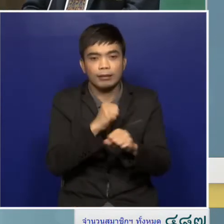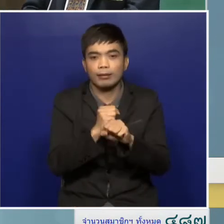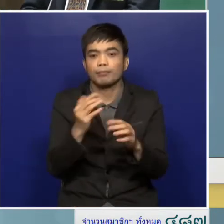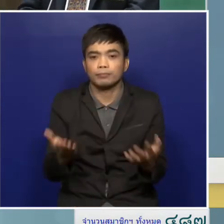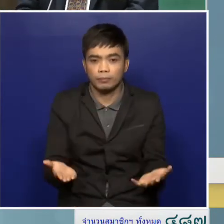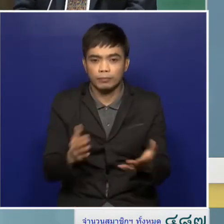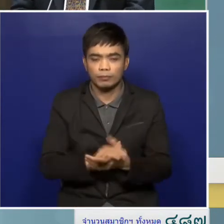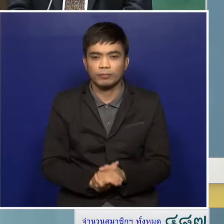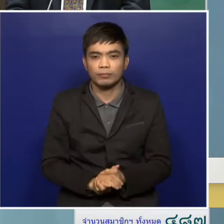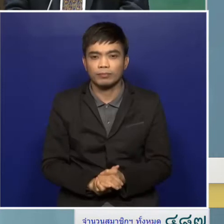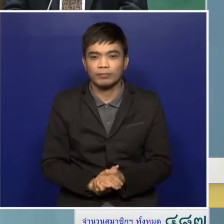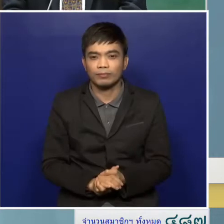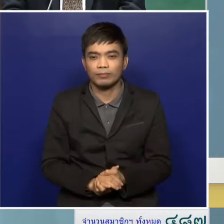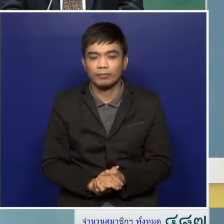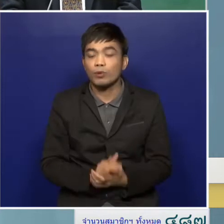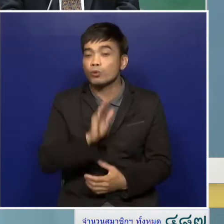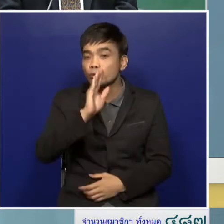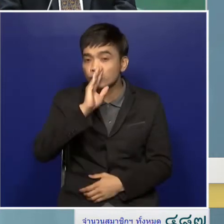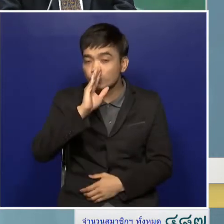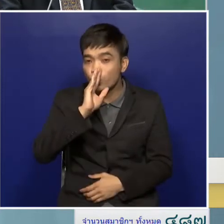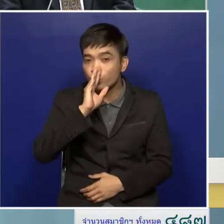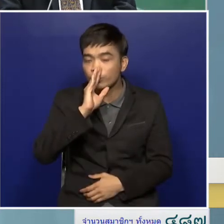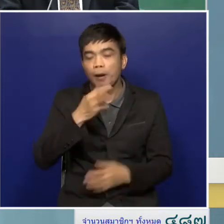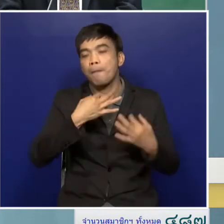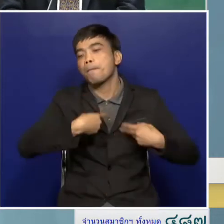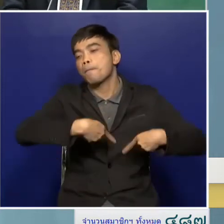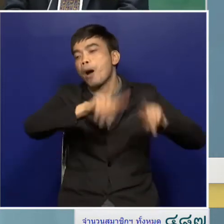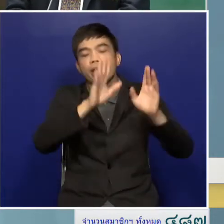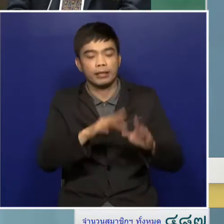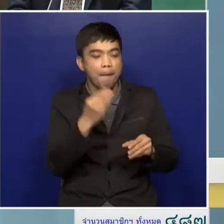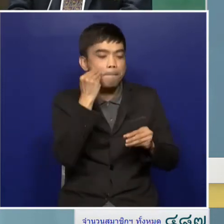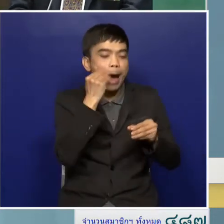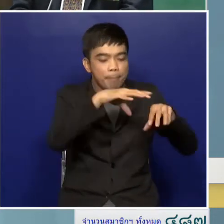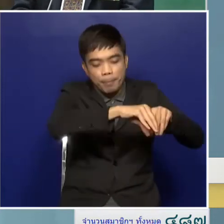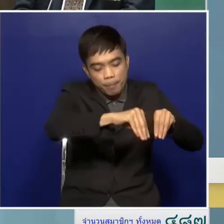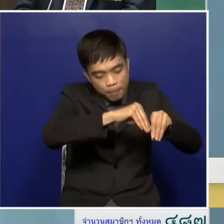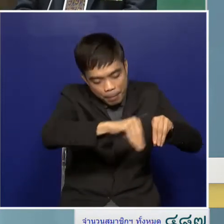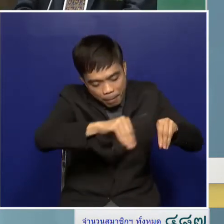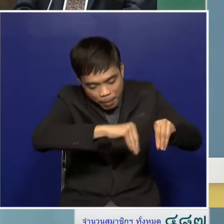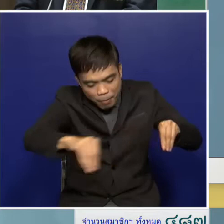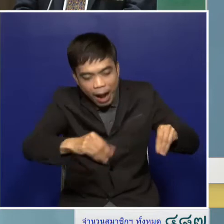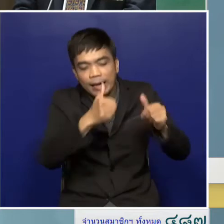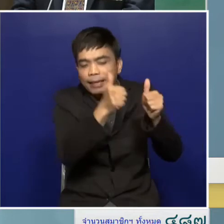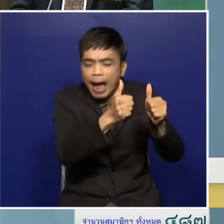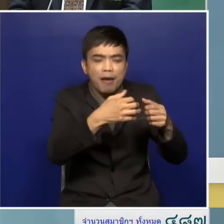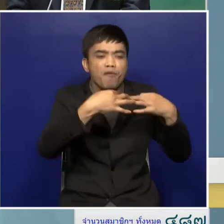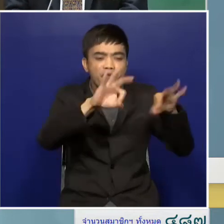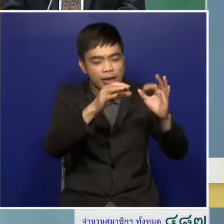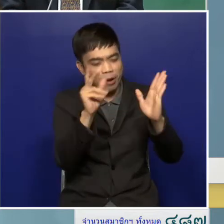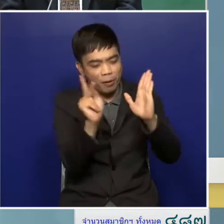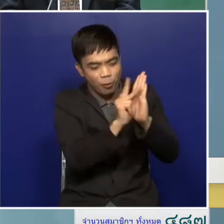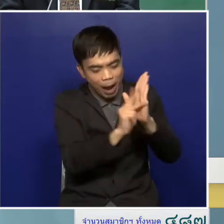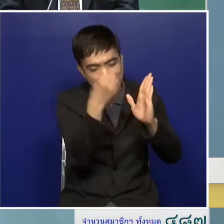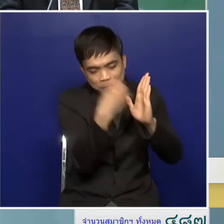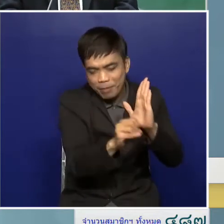ว่าถ้าให้เสรีให้ทุกบ้านสามารถปลูกพืชกระท่อมแล้วปัญหายาเสพติดจะ